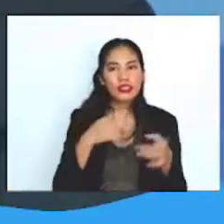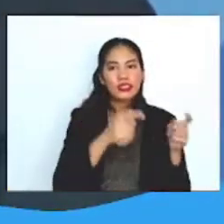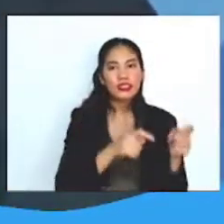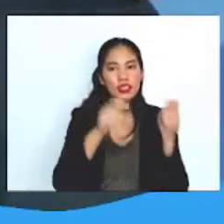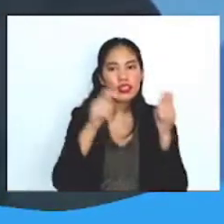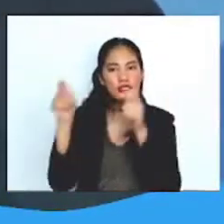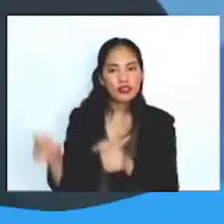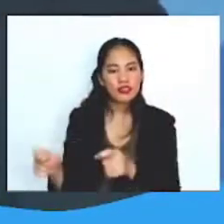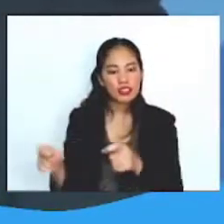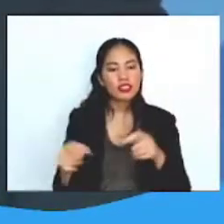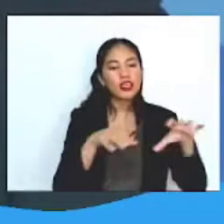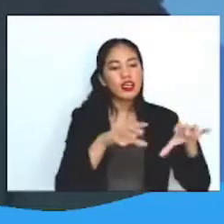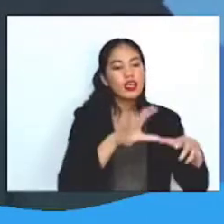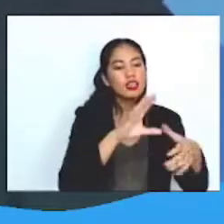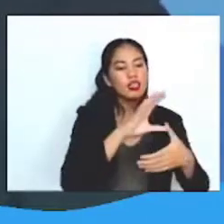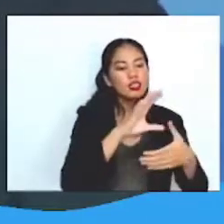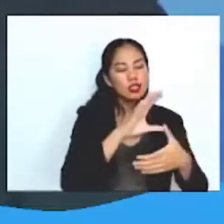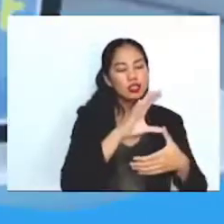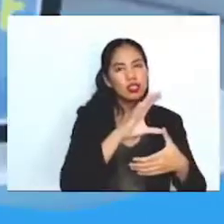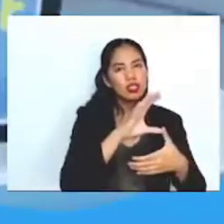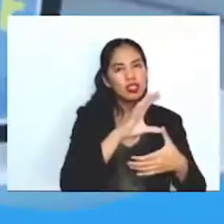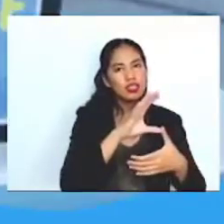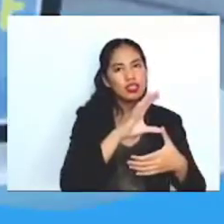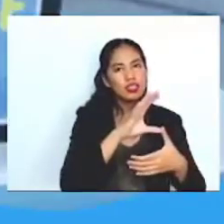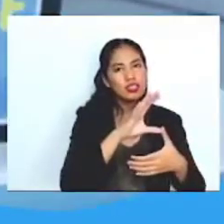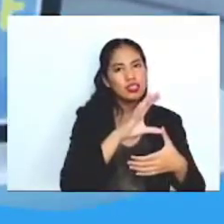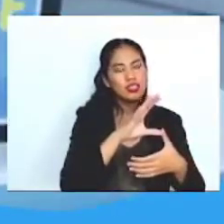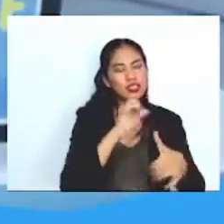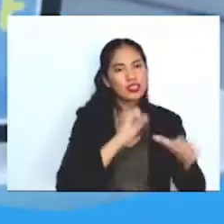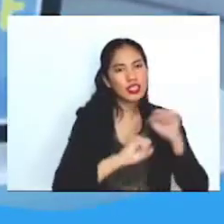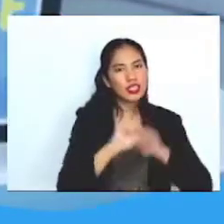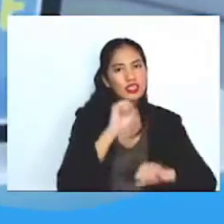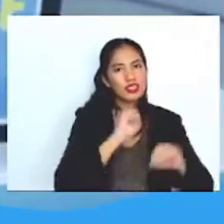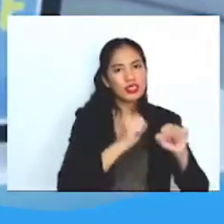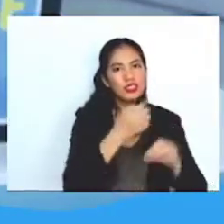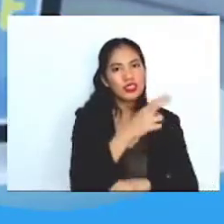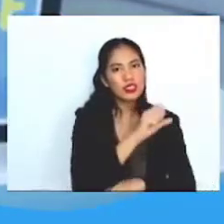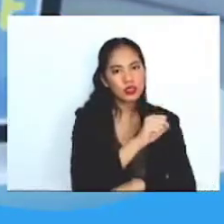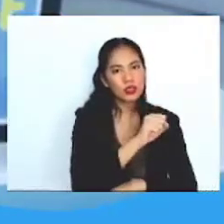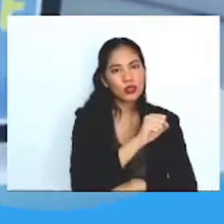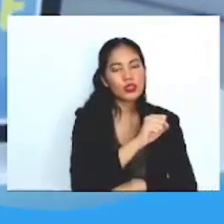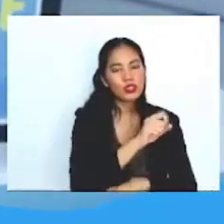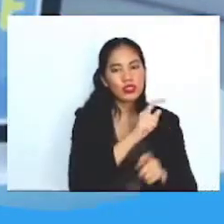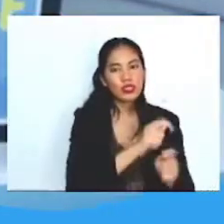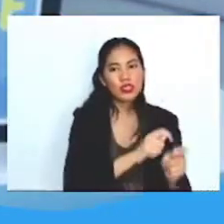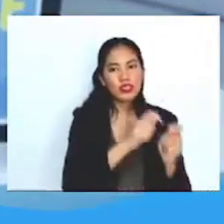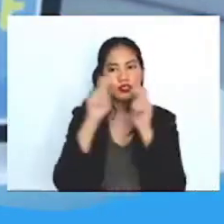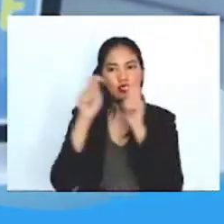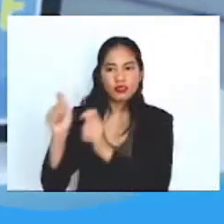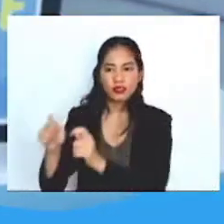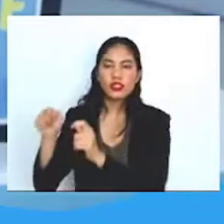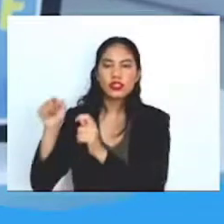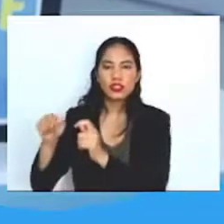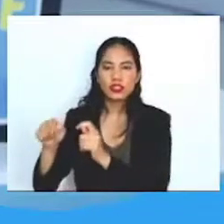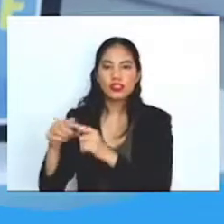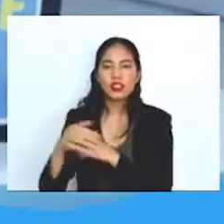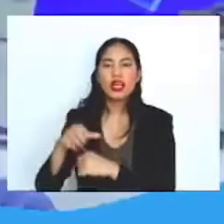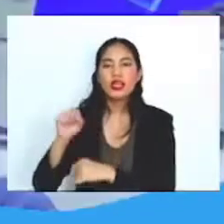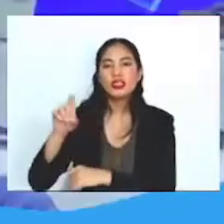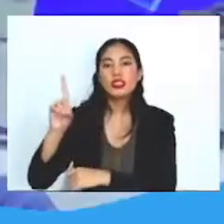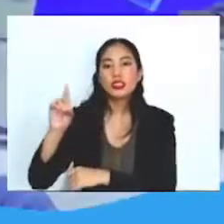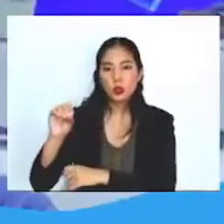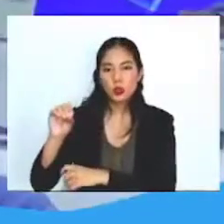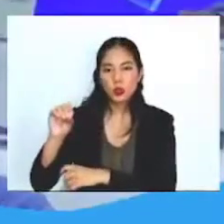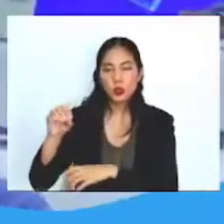Nasa likod ng division office, nasa isang compound ng division office namin, ang Caloocan Science High School. Ito ba ay North or South